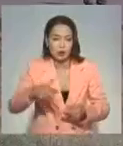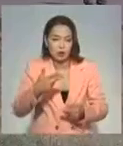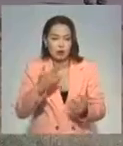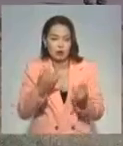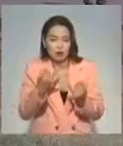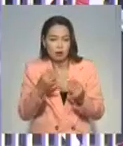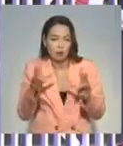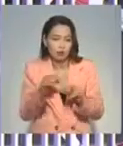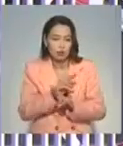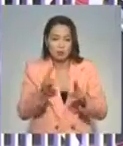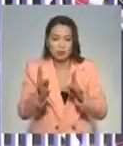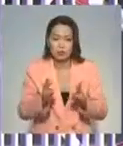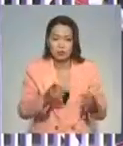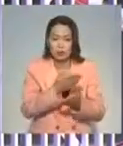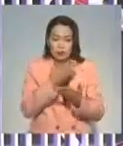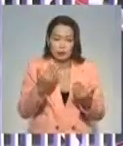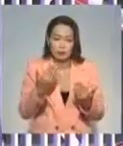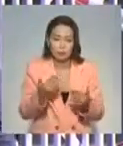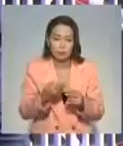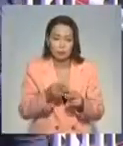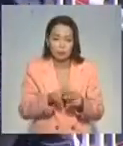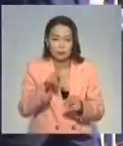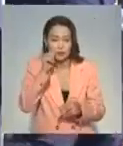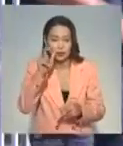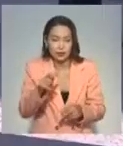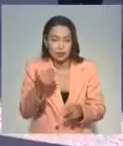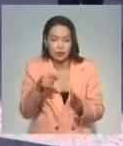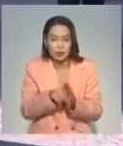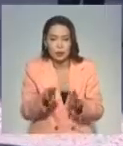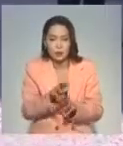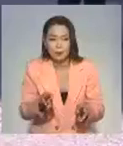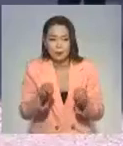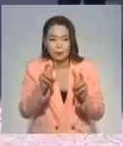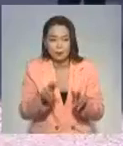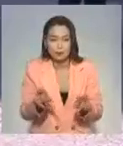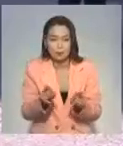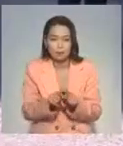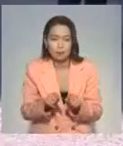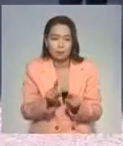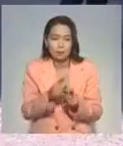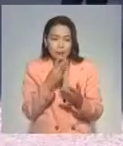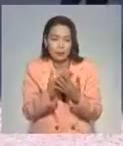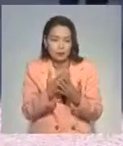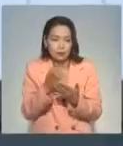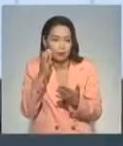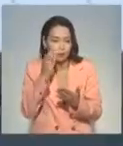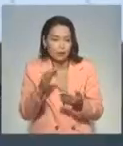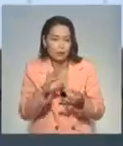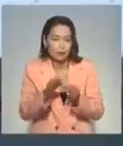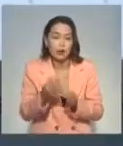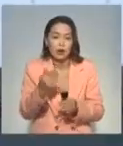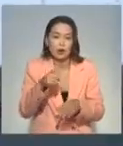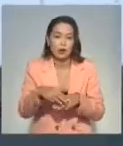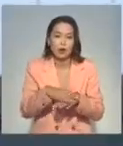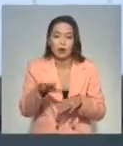Абырой болғанда ешкім зардап шеккен жоқ. Қару асынған жігітті Ішкі істер министрлігі арнай жасақпен бірге күш көрсету арқылы тұтқындады. Болған оқиғадан тұрғындар